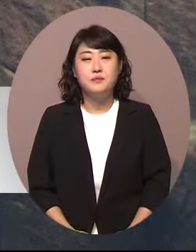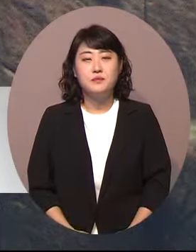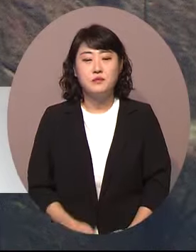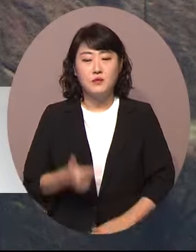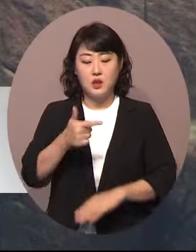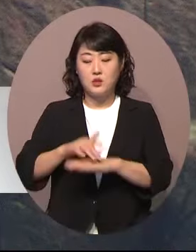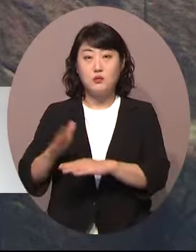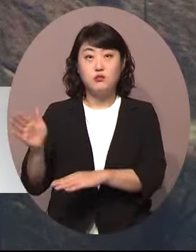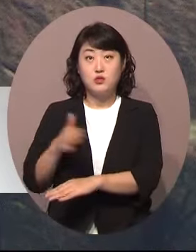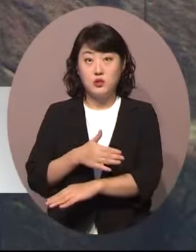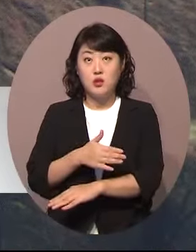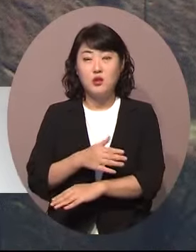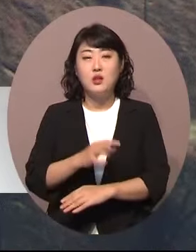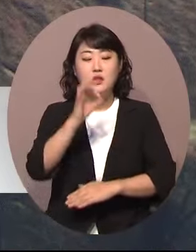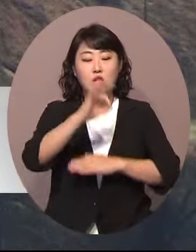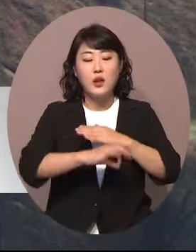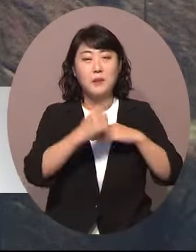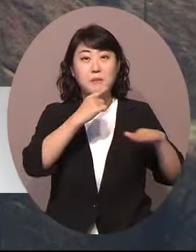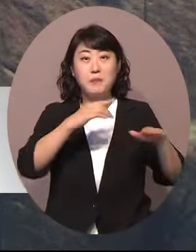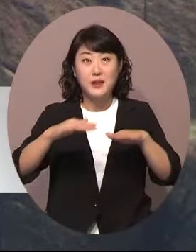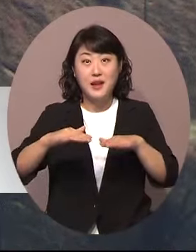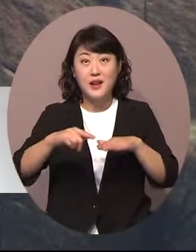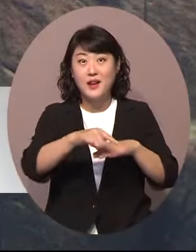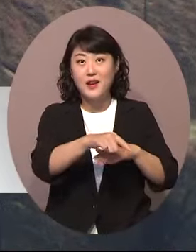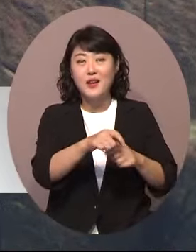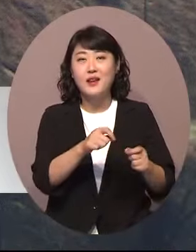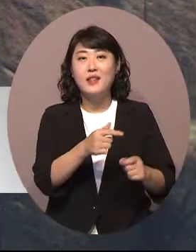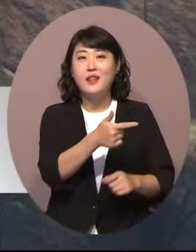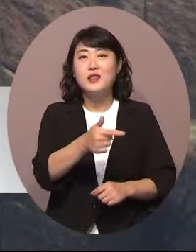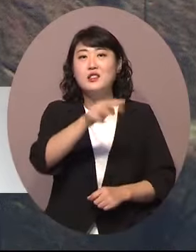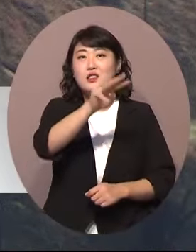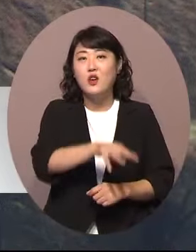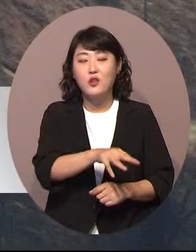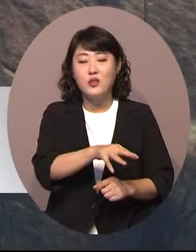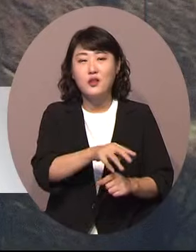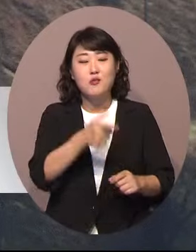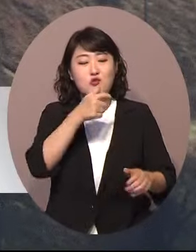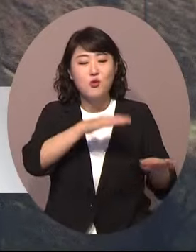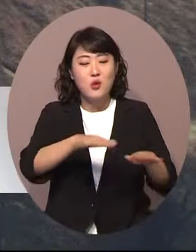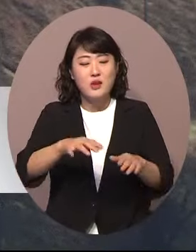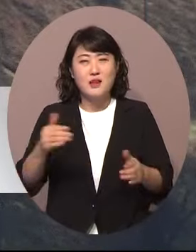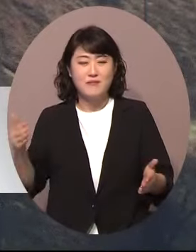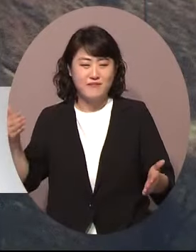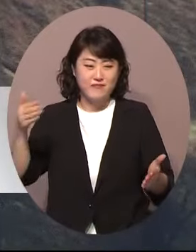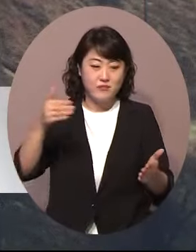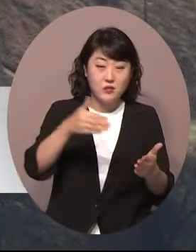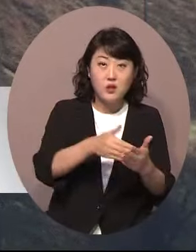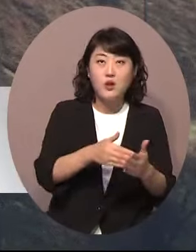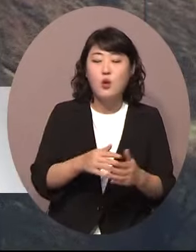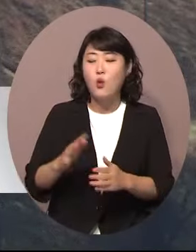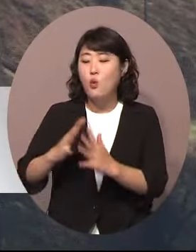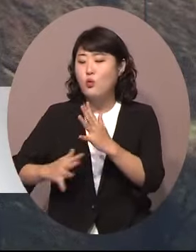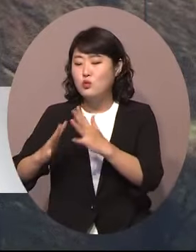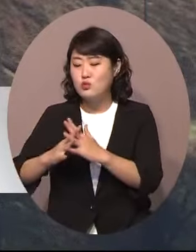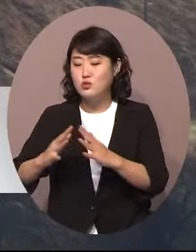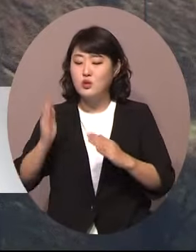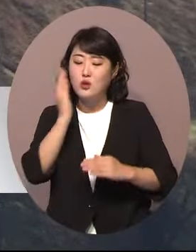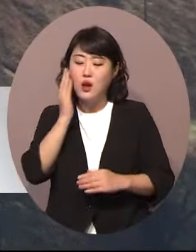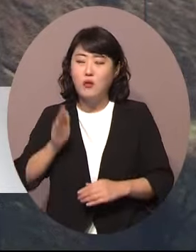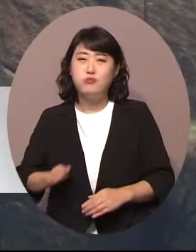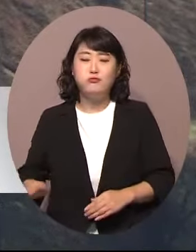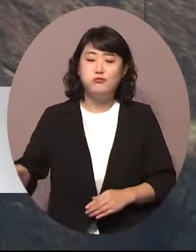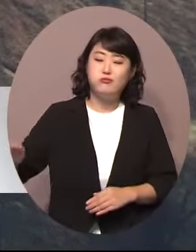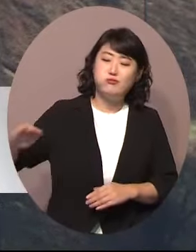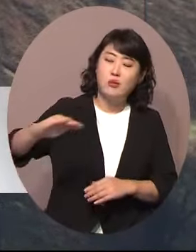대전에서 서해안 최대 피서지 보령 대천해수욕장까지 가려면 공주와 청양지역 국도로 우회해야 해서